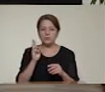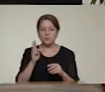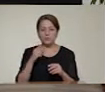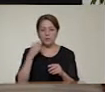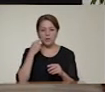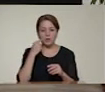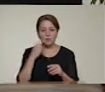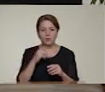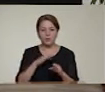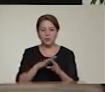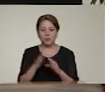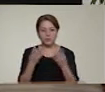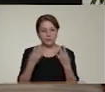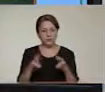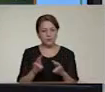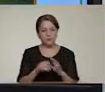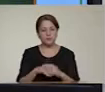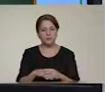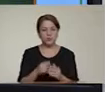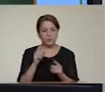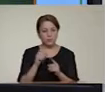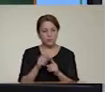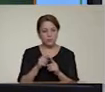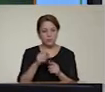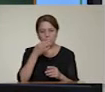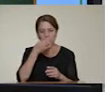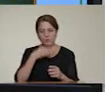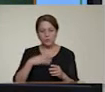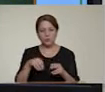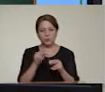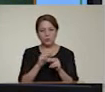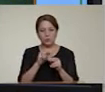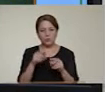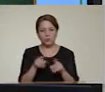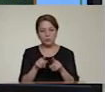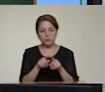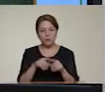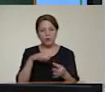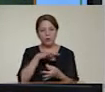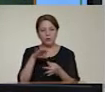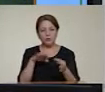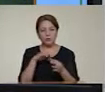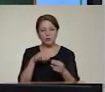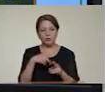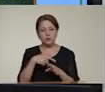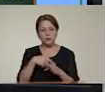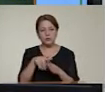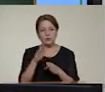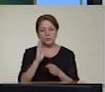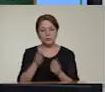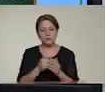azor bermasligimiz zarur ekan. So'z doriga o'xshatiladi. Ortiqchasi zarar